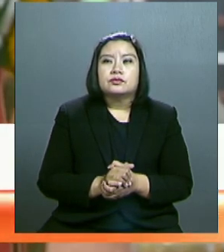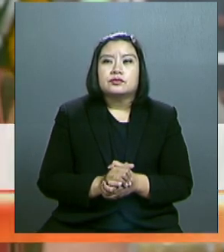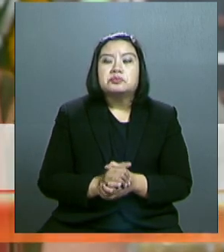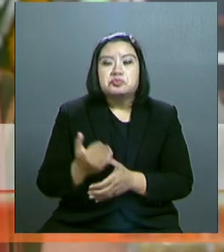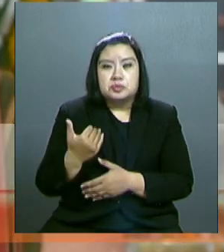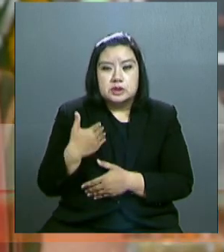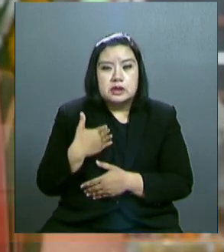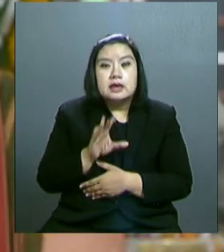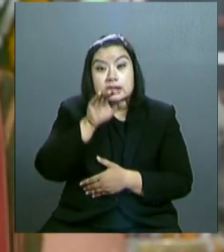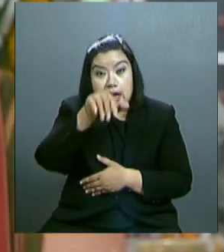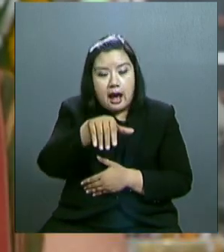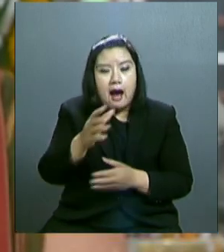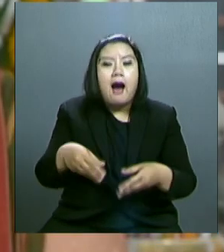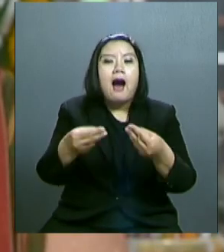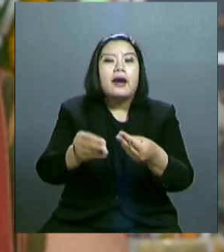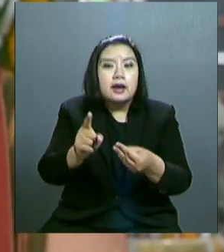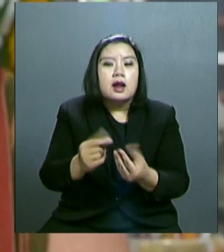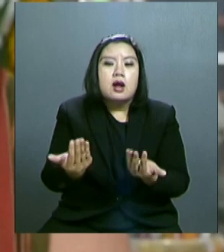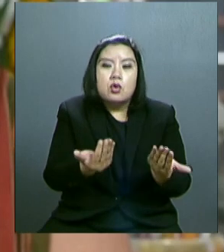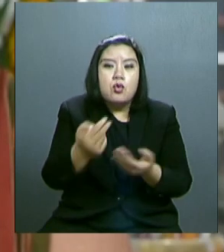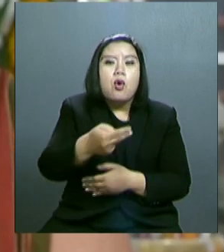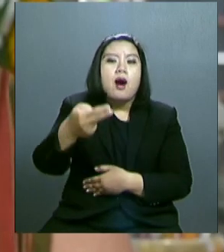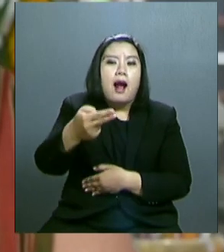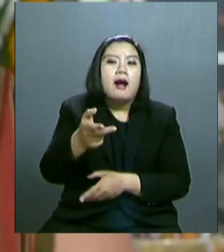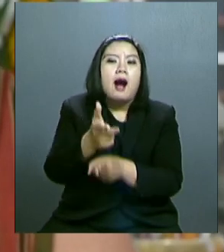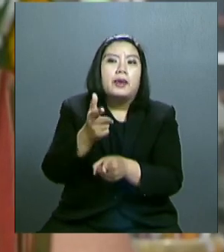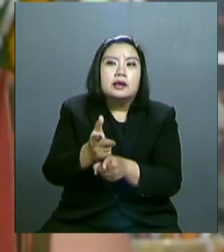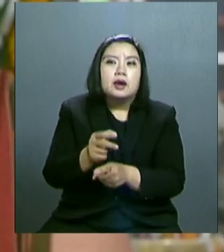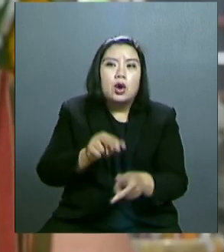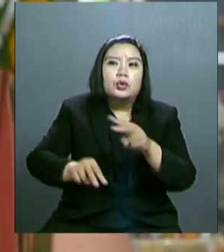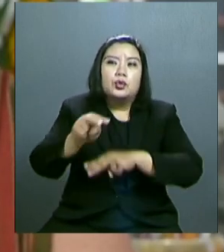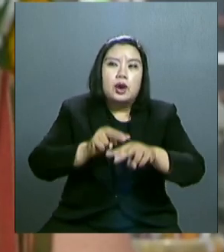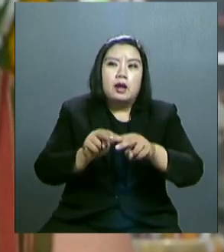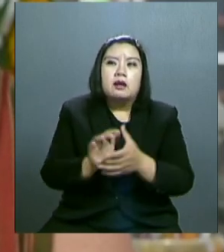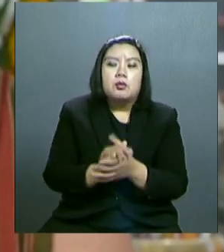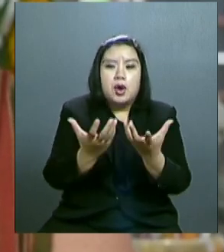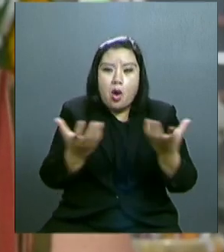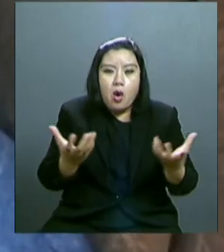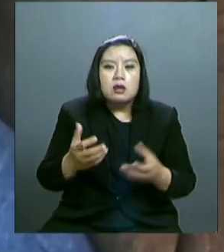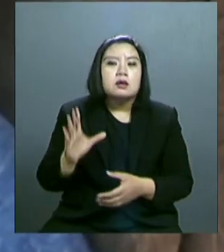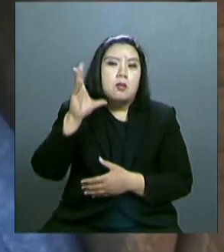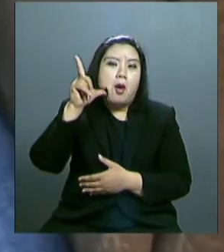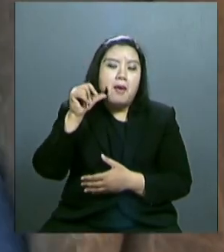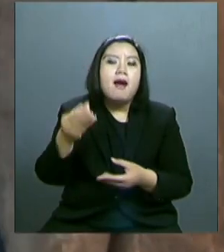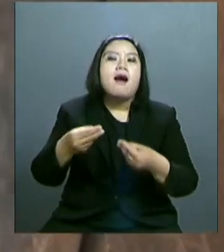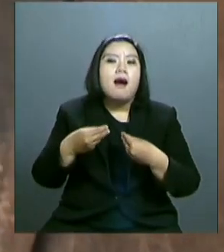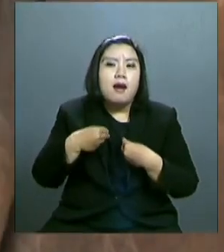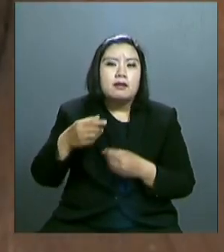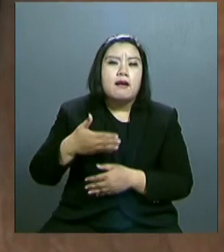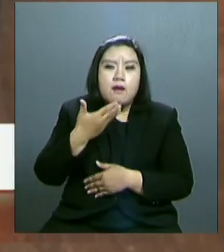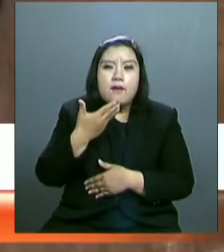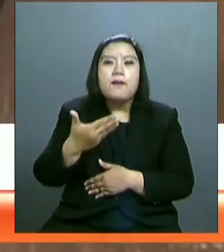มดยังไงคือมูลวัวระดกตุ๊ดถอดให้ลูกไข่เต่าไป มันมีเข